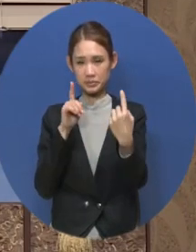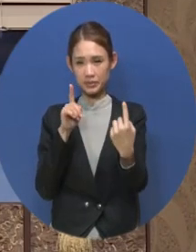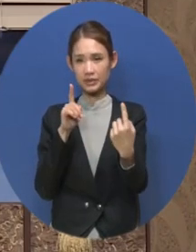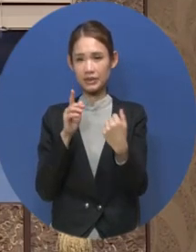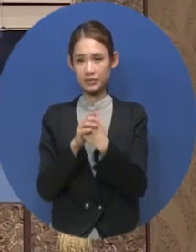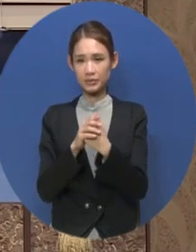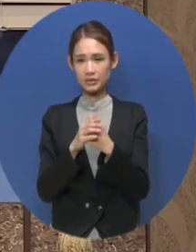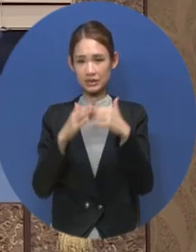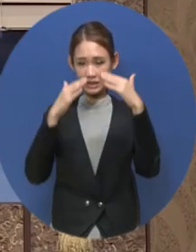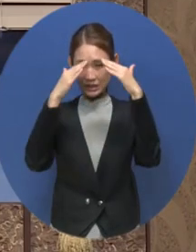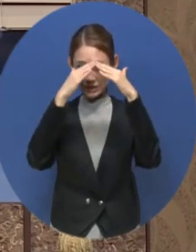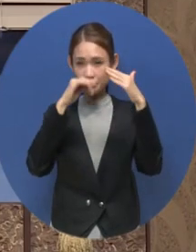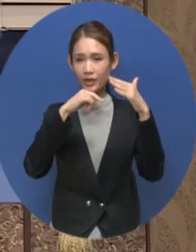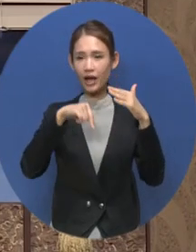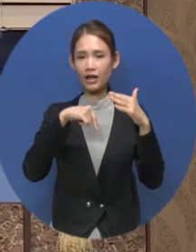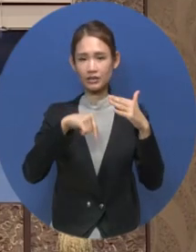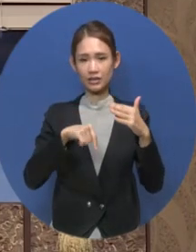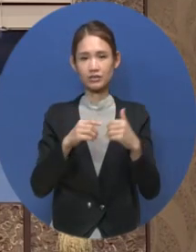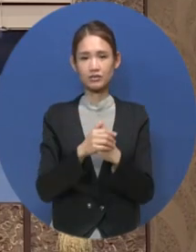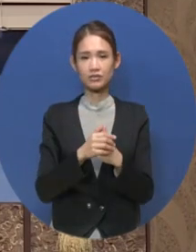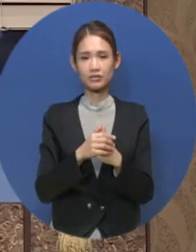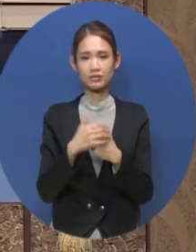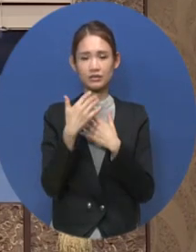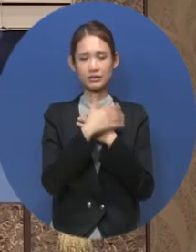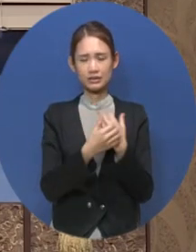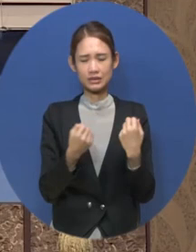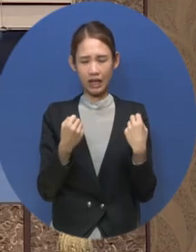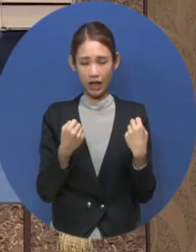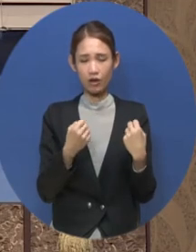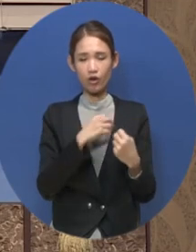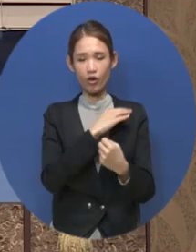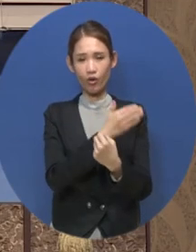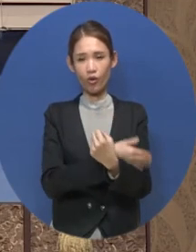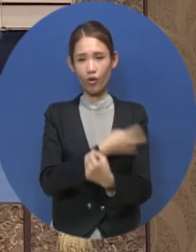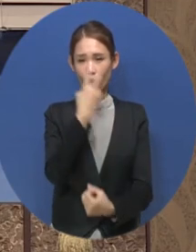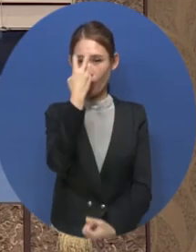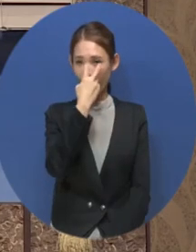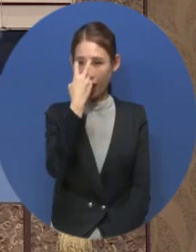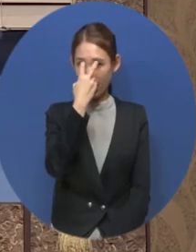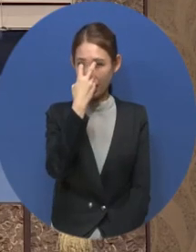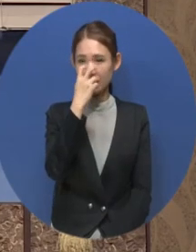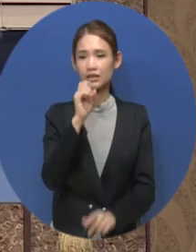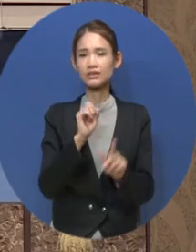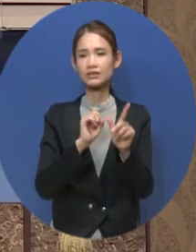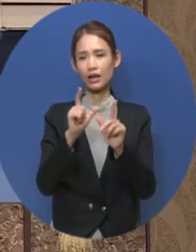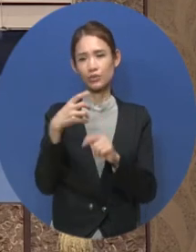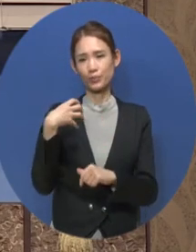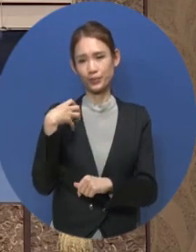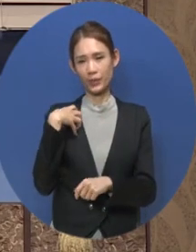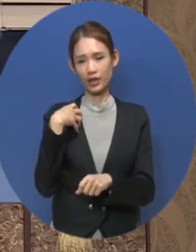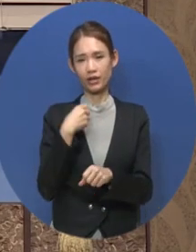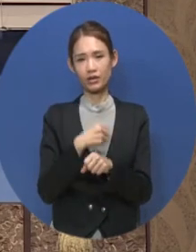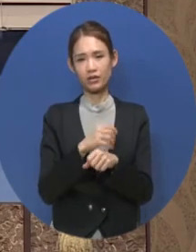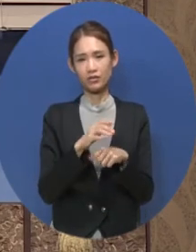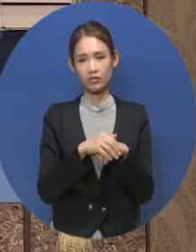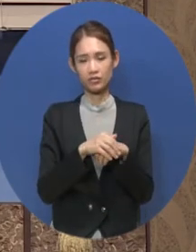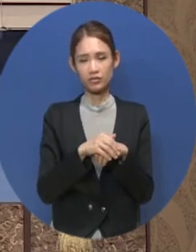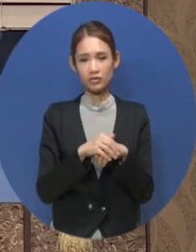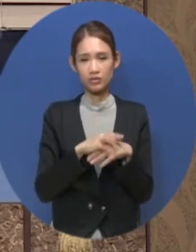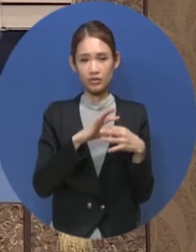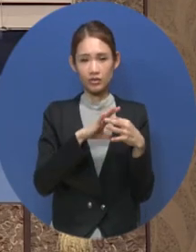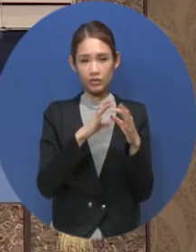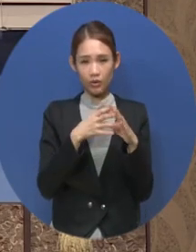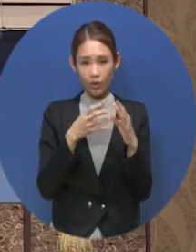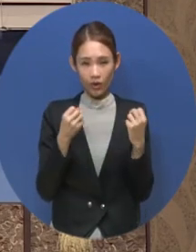아까 말씀드렸던 자기 이제 체력 관리라든지 네. 홈 트레이닝 위주로 했고요. 네. 지금은 이제 동계 종목과